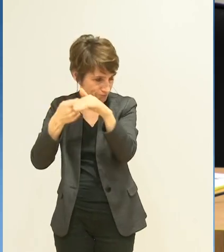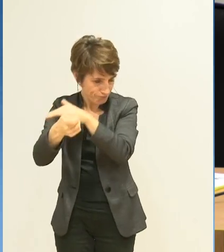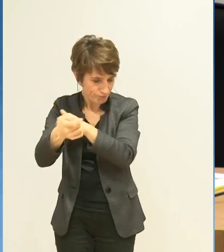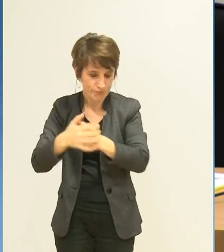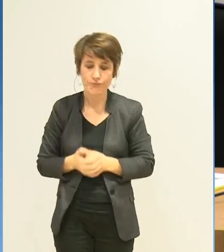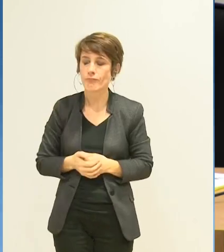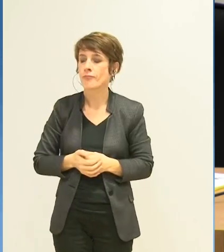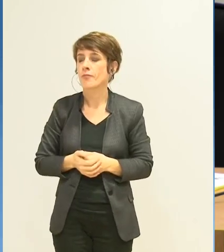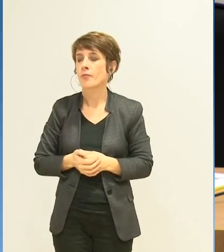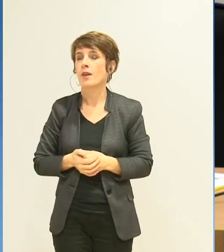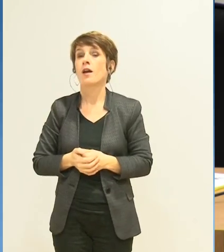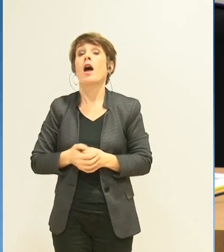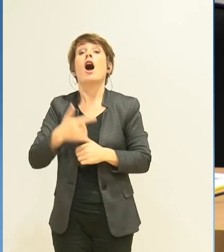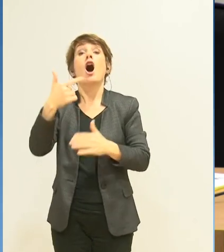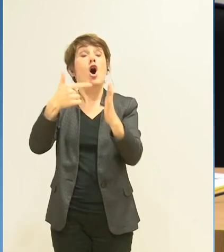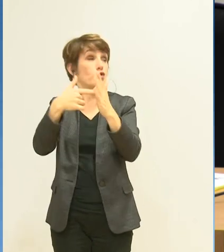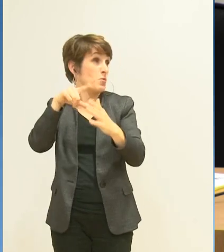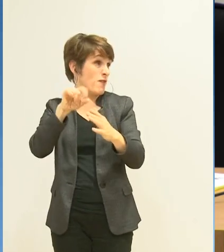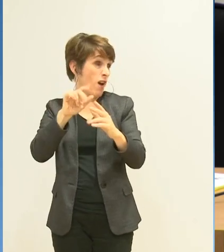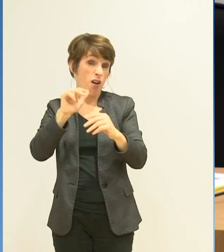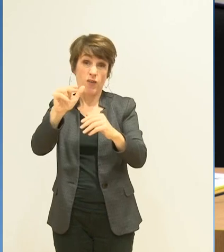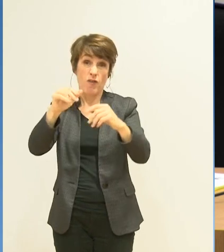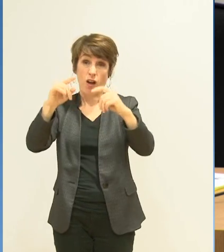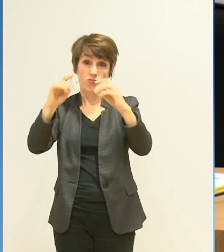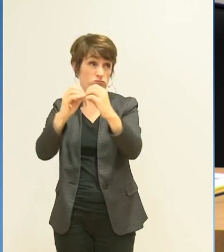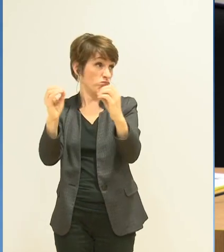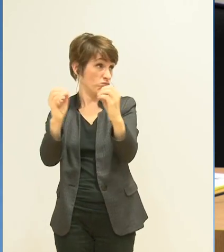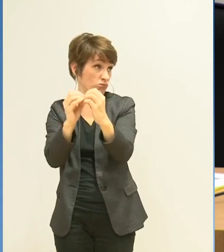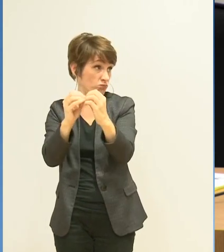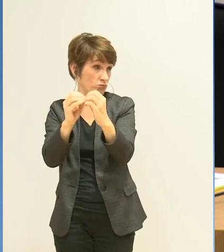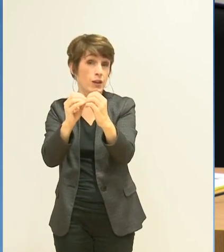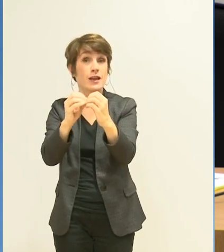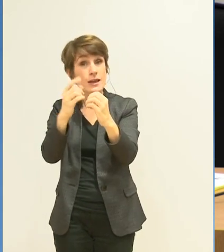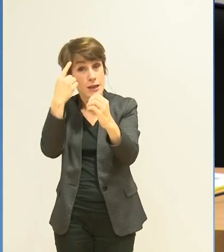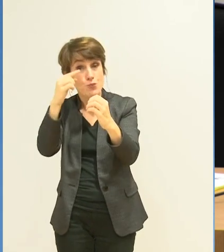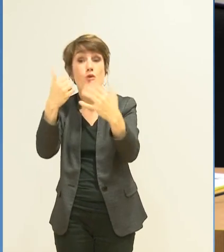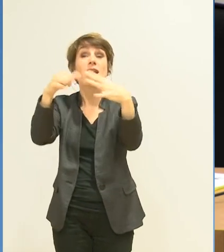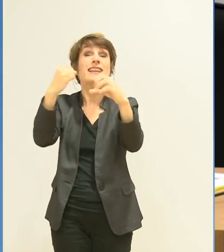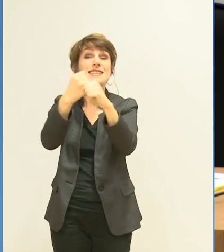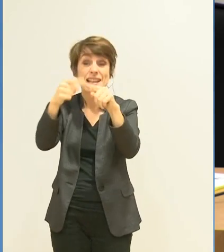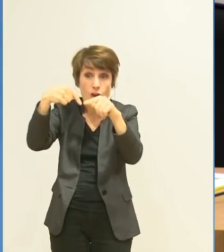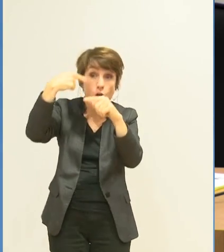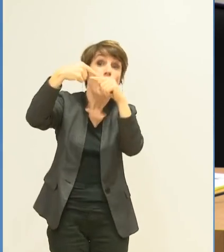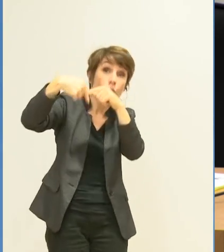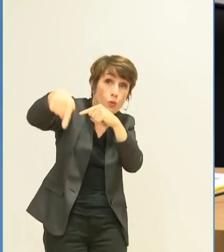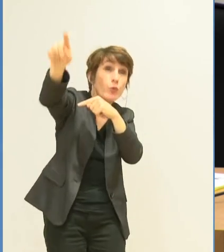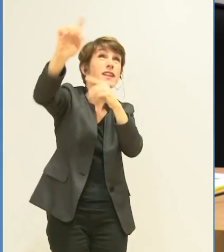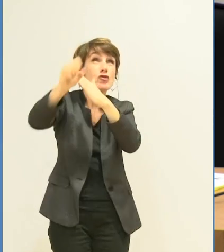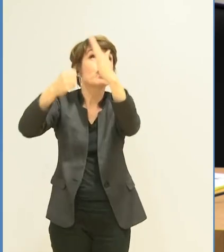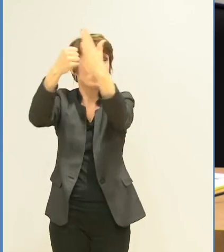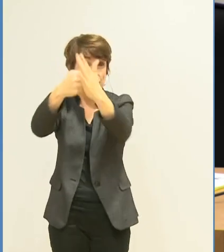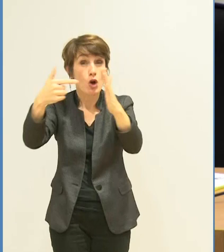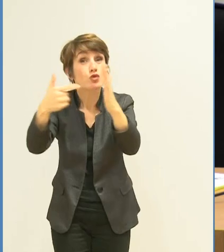négative en 2020 et pour les 16es de gertie suivante ça nous emmène à 2036